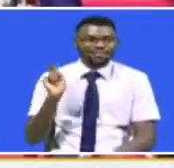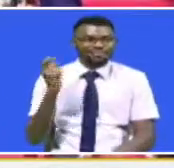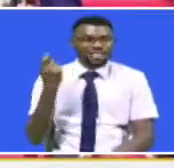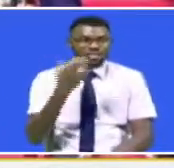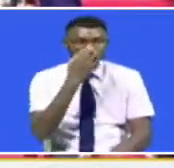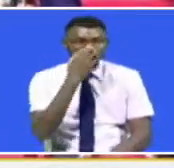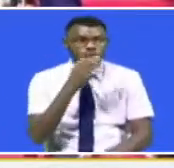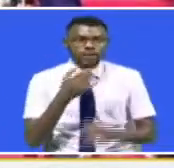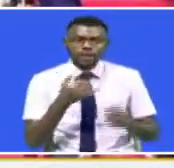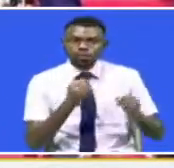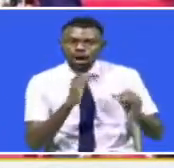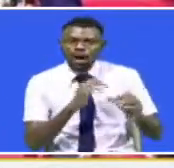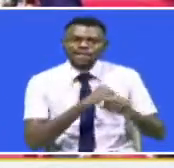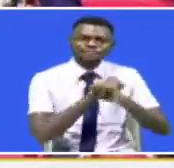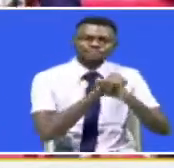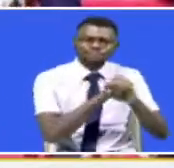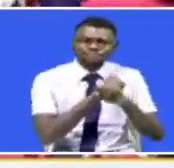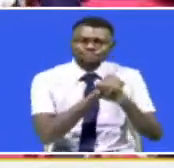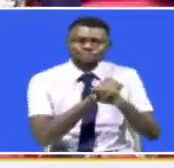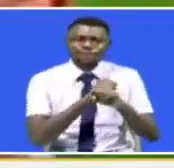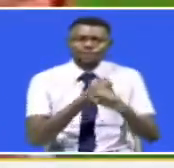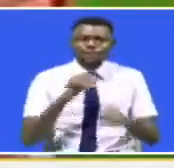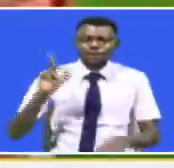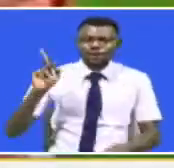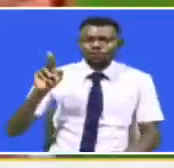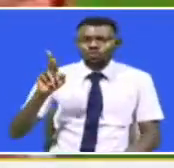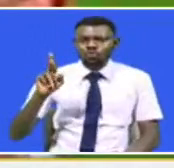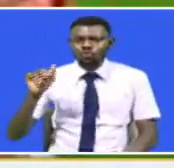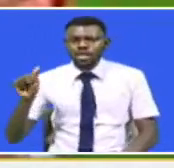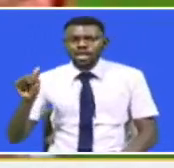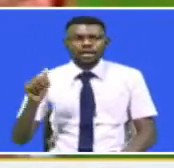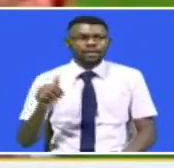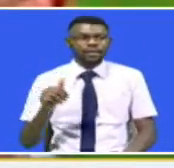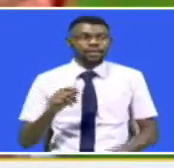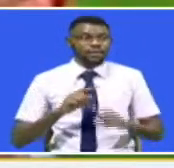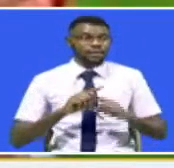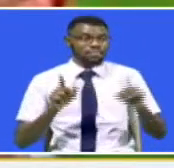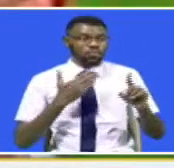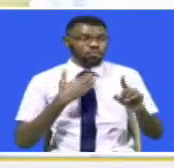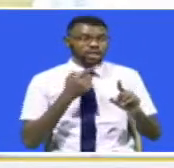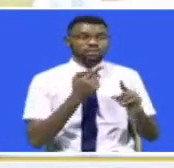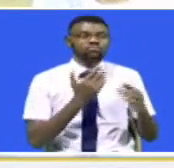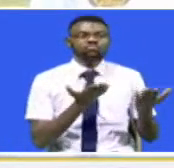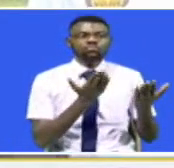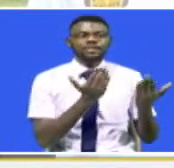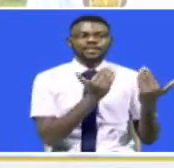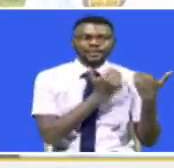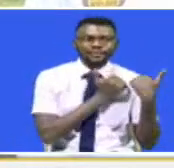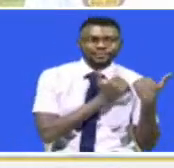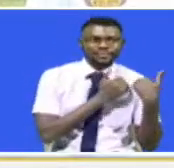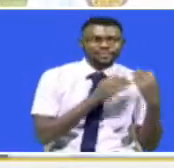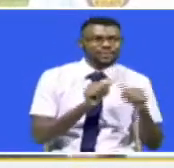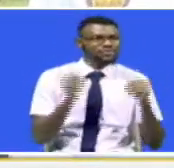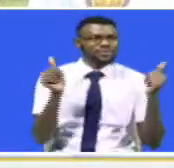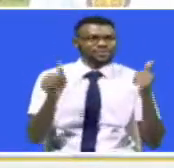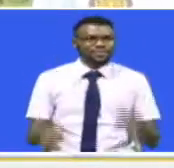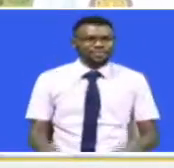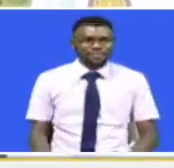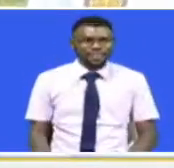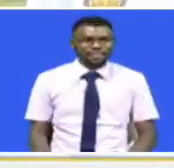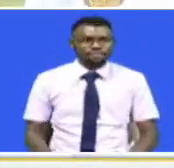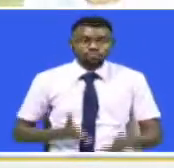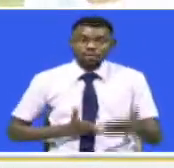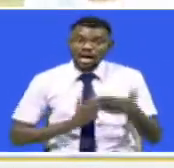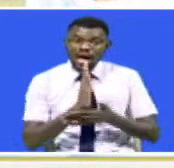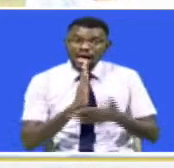amelazimika kumtetea Moses Kuria dhidi ya shinikizo za kumtaka awajibike kimaadili. We must also defend the right